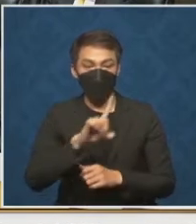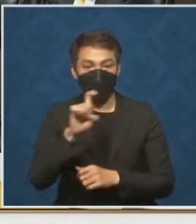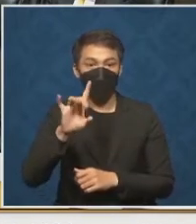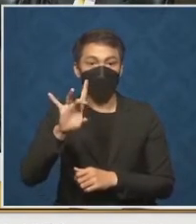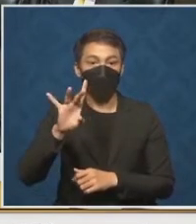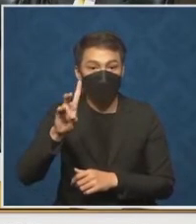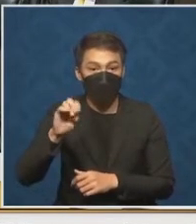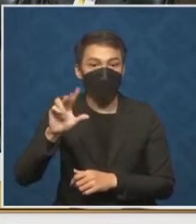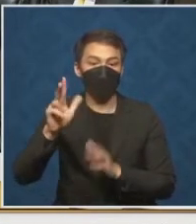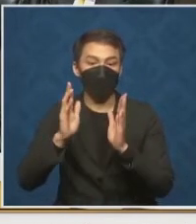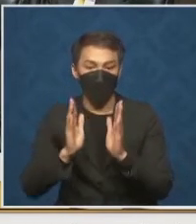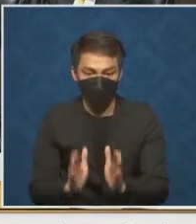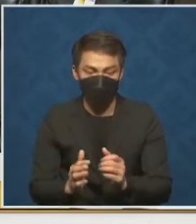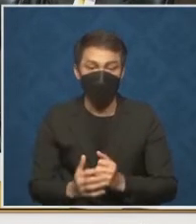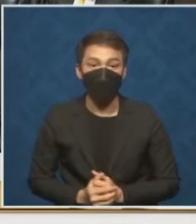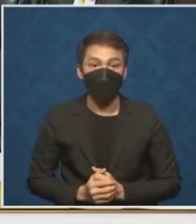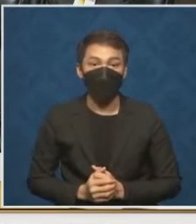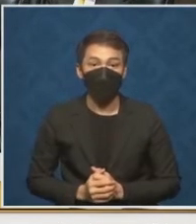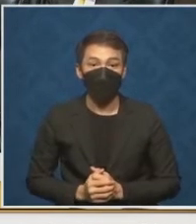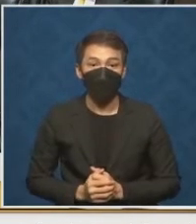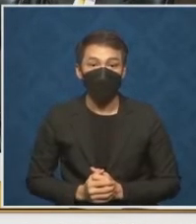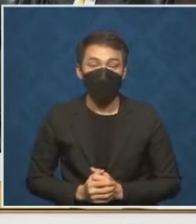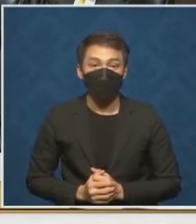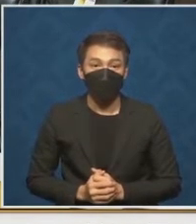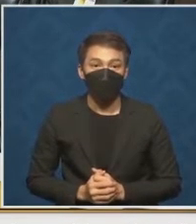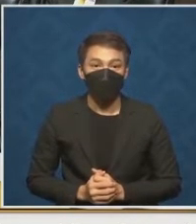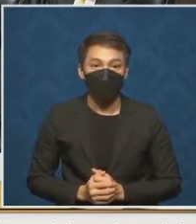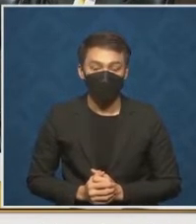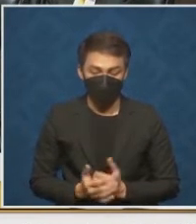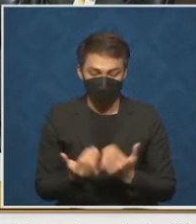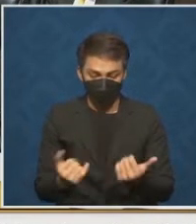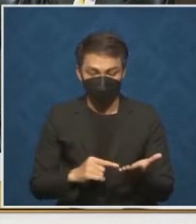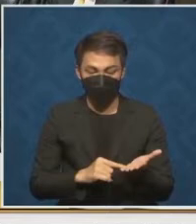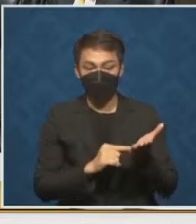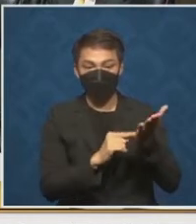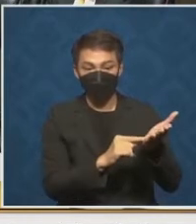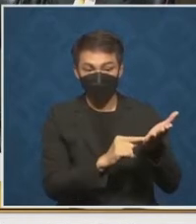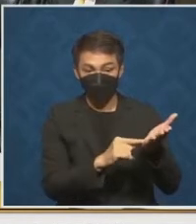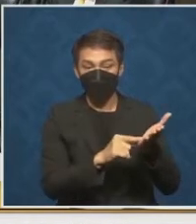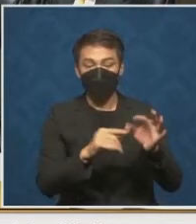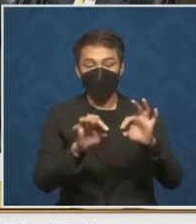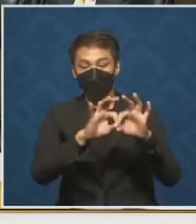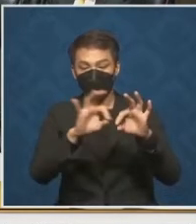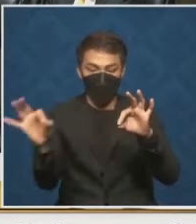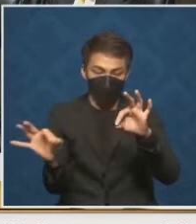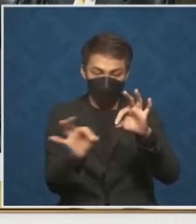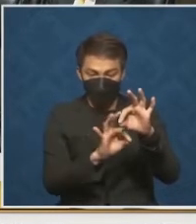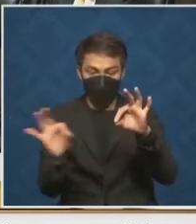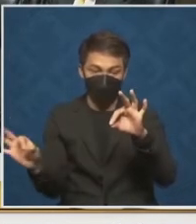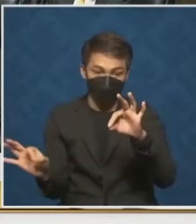และและสมาชิกสภาผู้แทนราษฎร 173รายชื่อท่านมาทานนี้ก็รับ